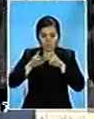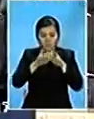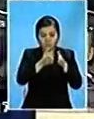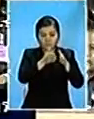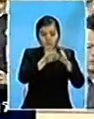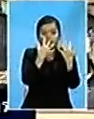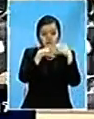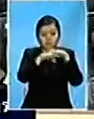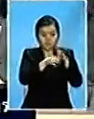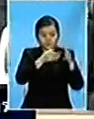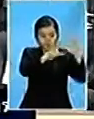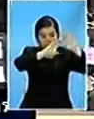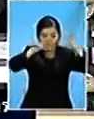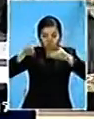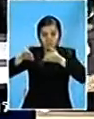ทั้งสองฝ่ายครับ